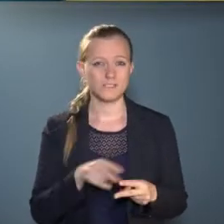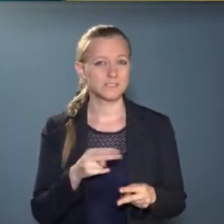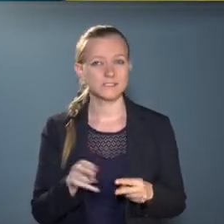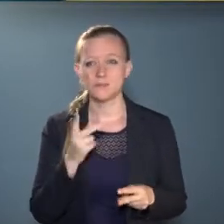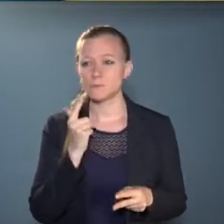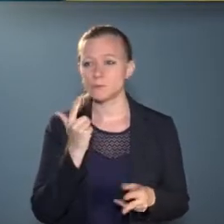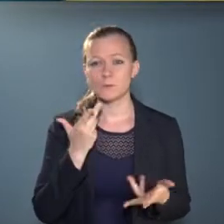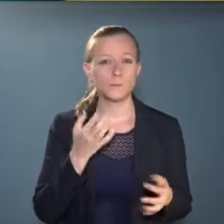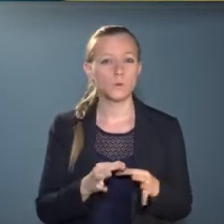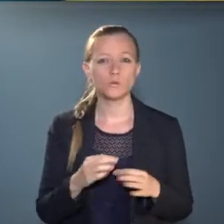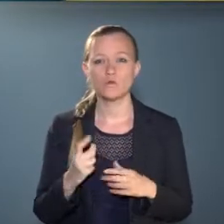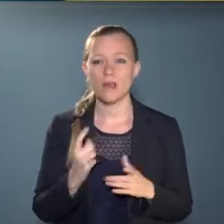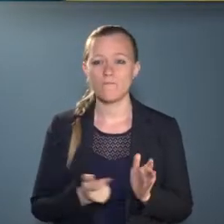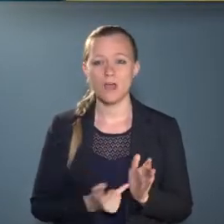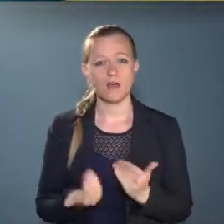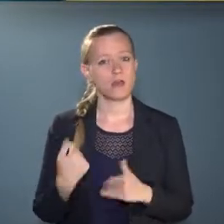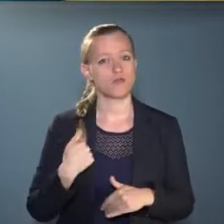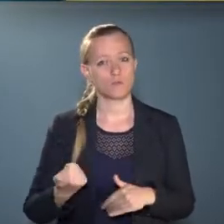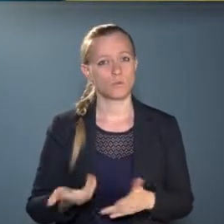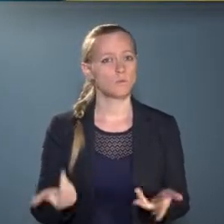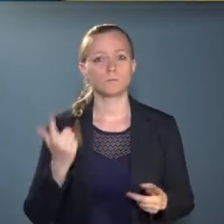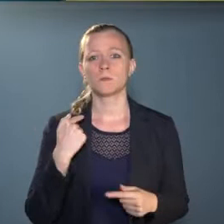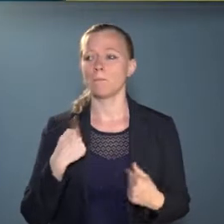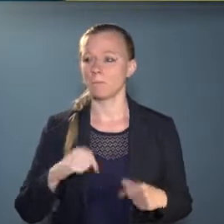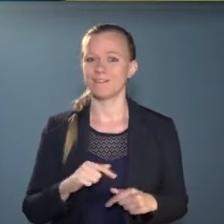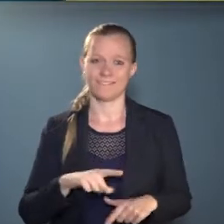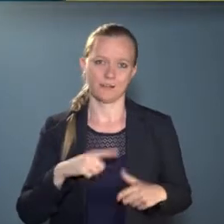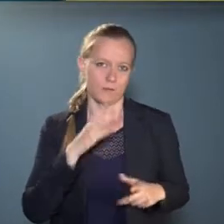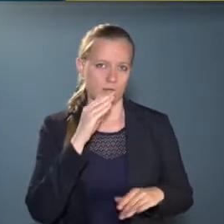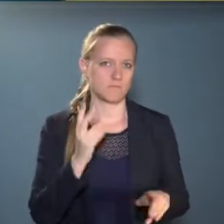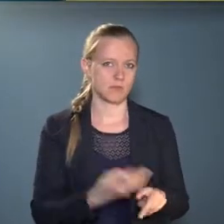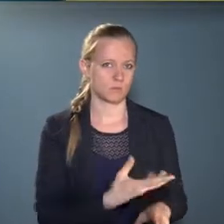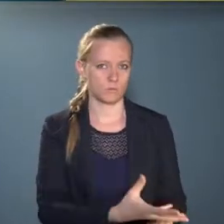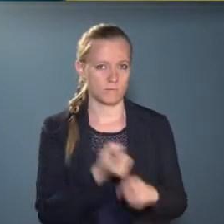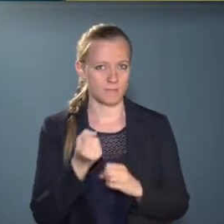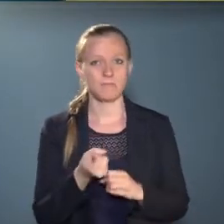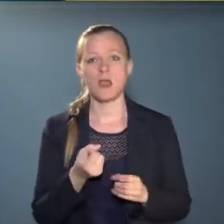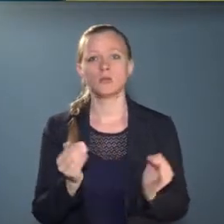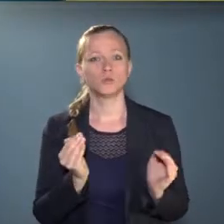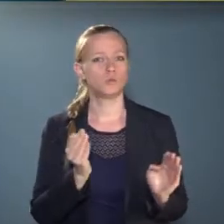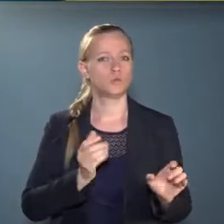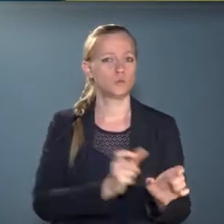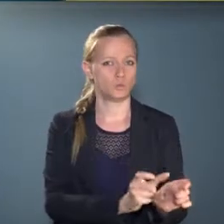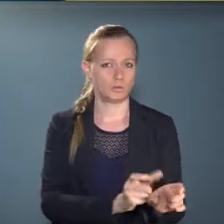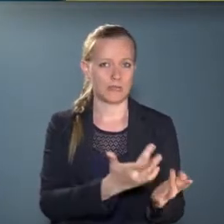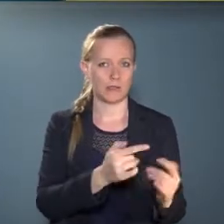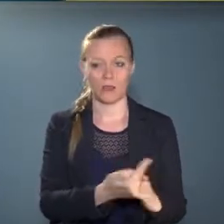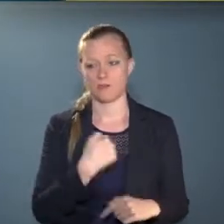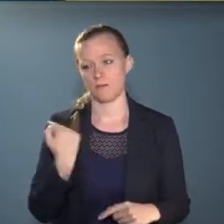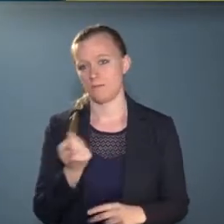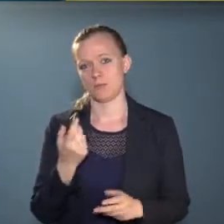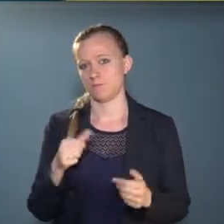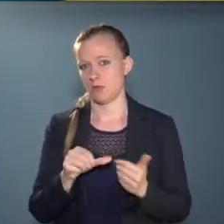hogy pontosan mit várnak el tőlünk, és mi az, amit hisz mi azért élő embereket mentünk, akik túszhelyzetbe kerülnek, ez a mi profilunk.